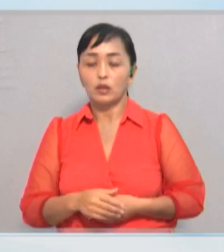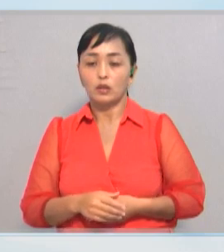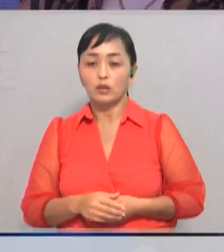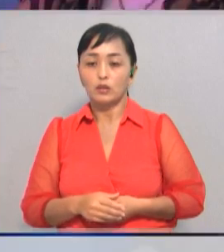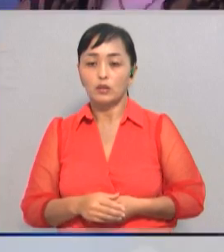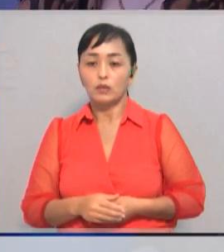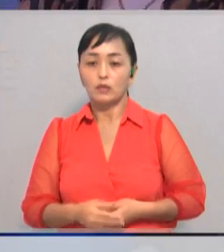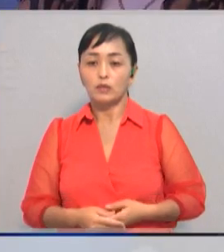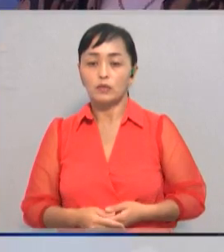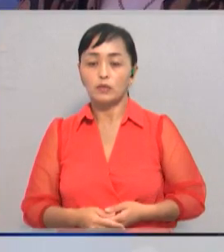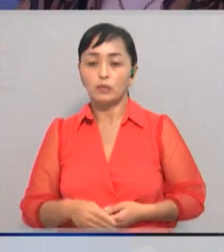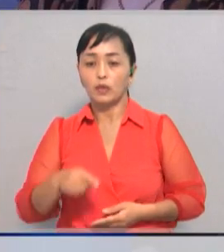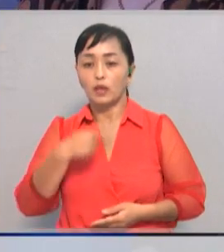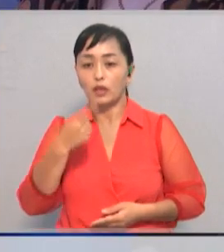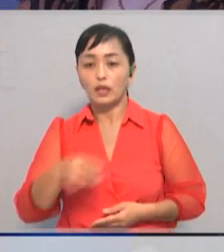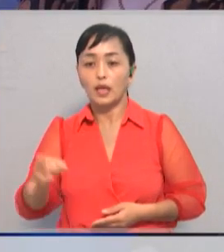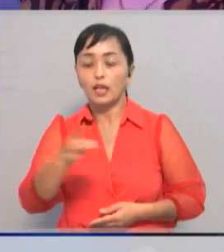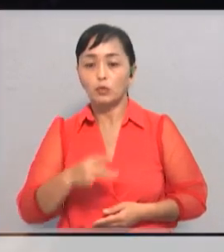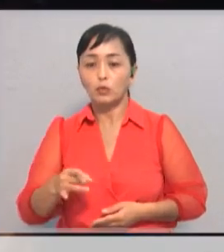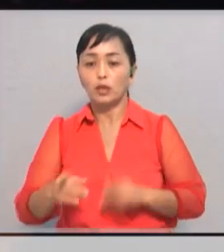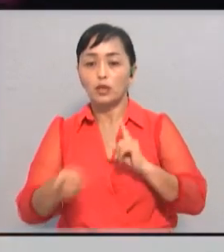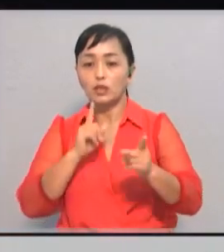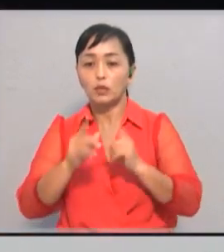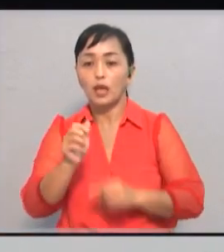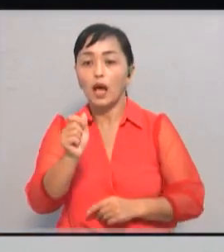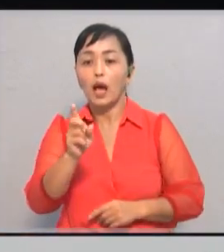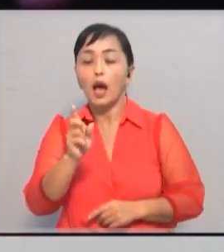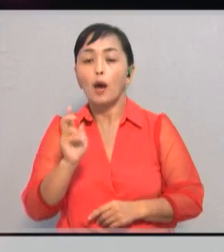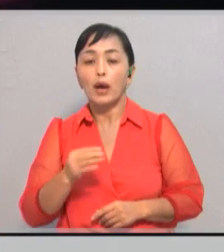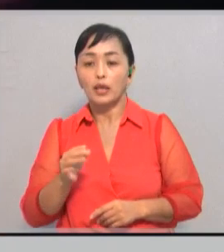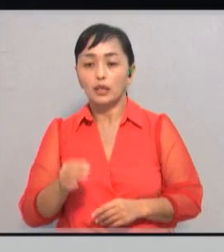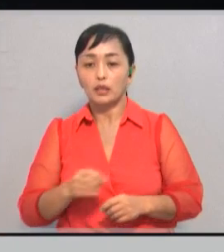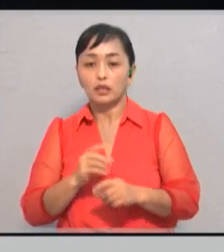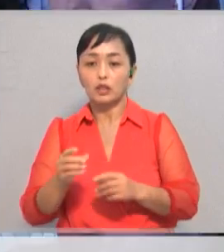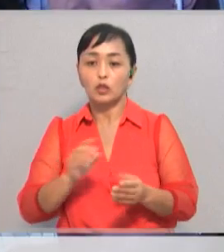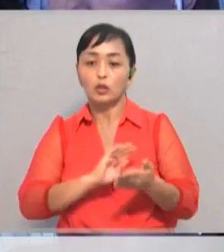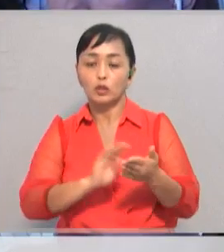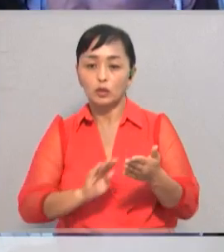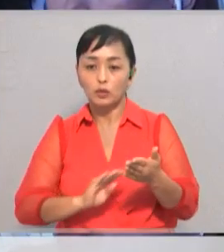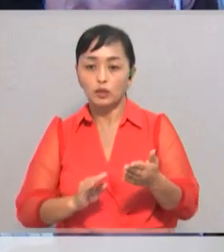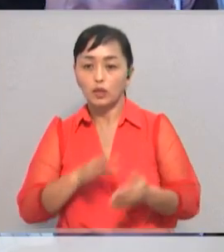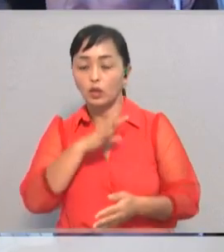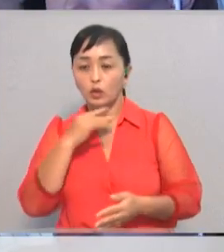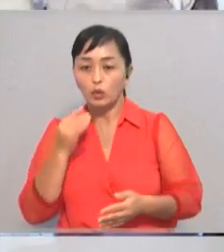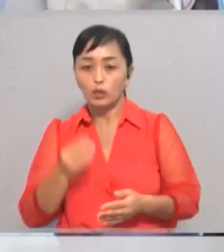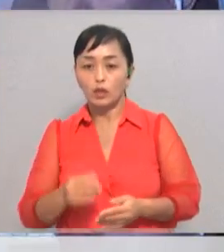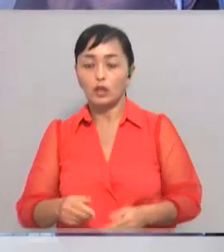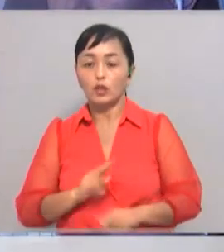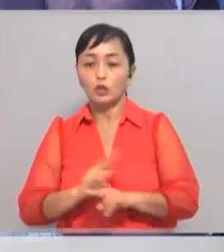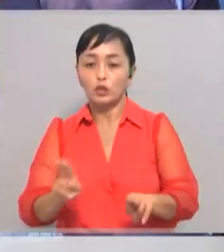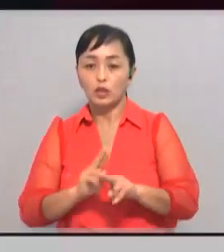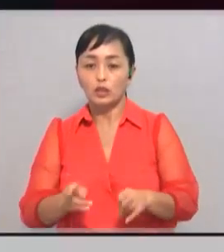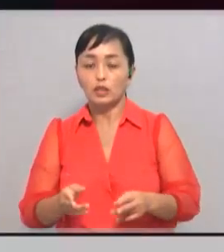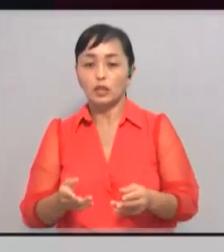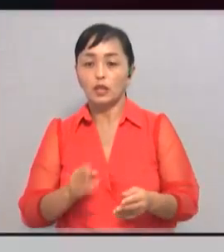көрсетілген. Айта өтейік, республикалық форумда Абай Құнанбайұлының туындыларын дәріптеуде жоғарғы нәтижеге қол жеткізген ұлағатты ұстаздар жыл